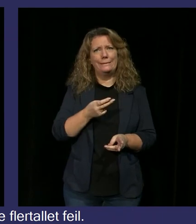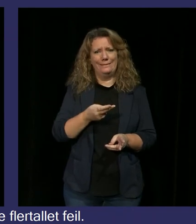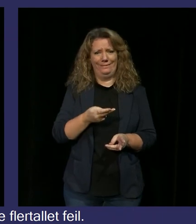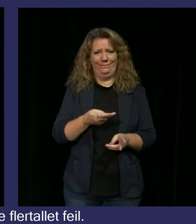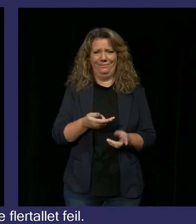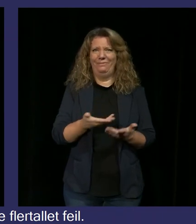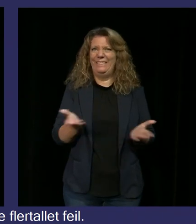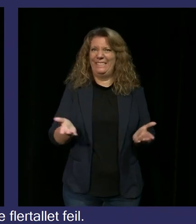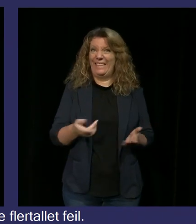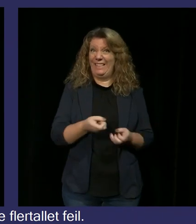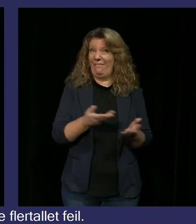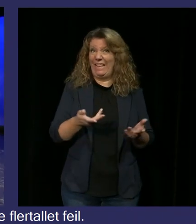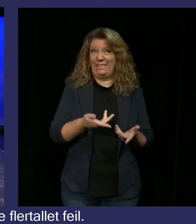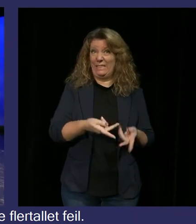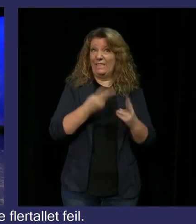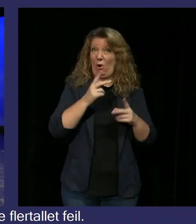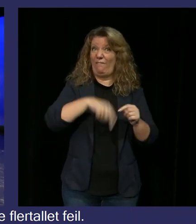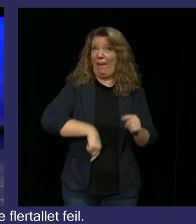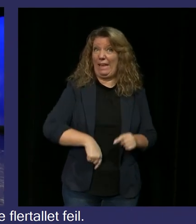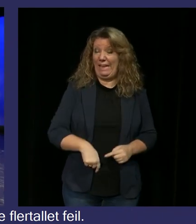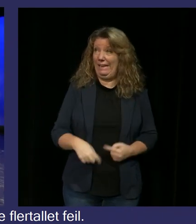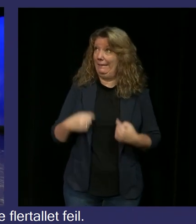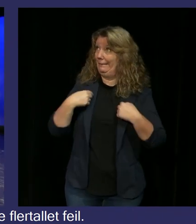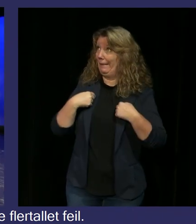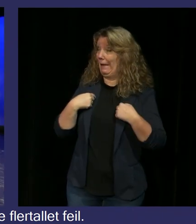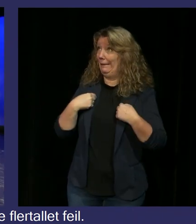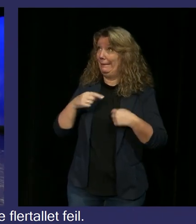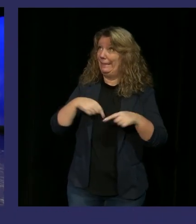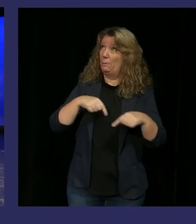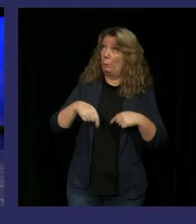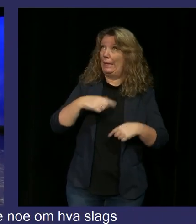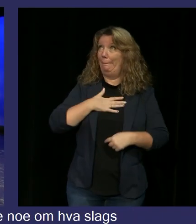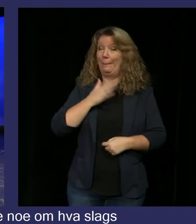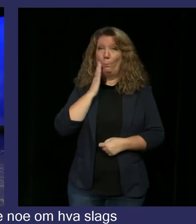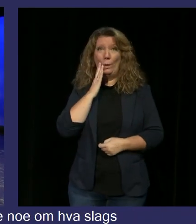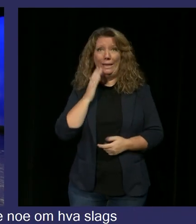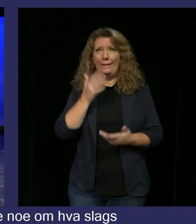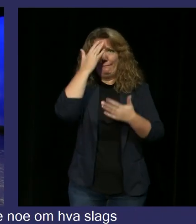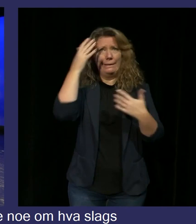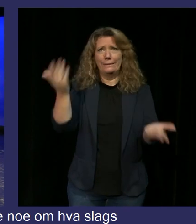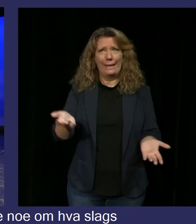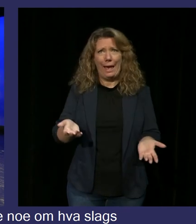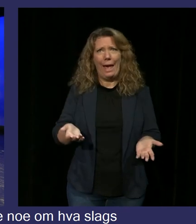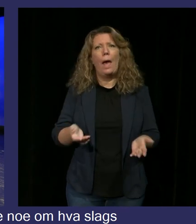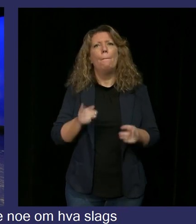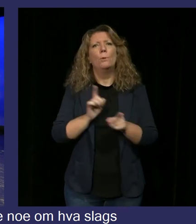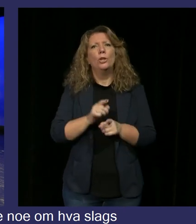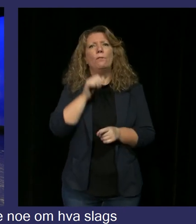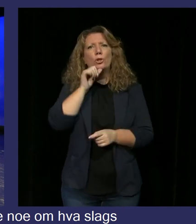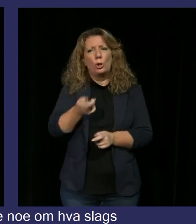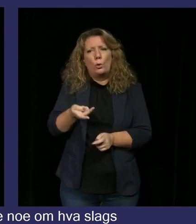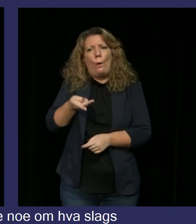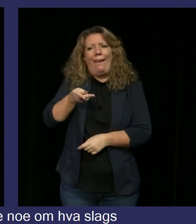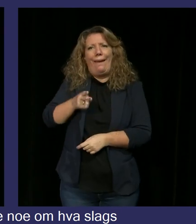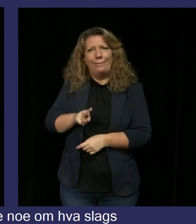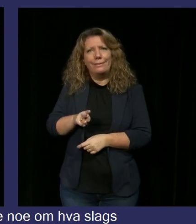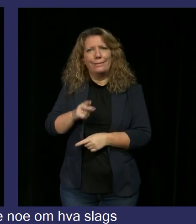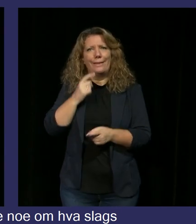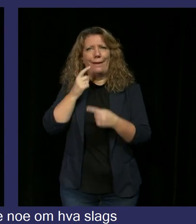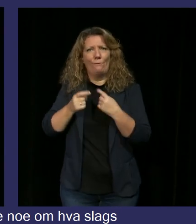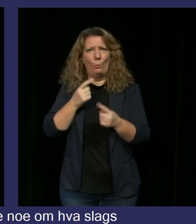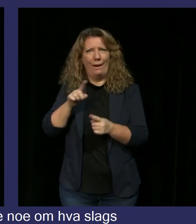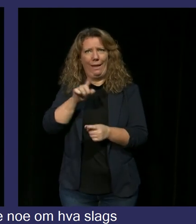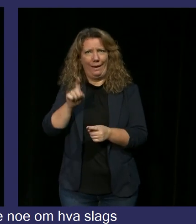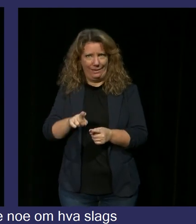feil. De visste ikke om de disponerte boligen eller ikke. Og da må vi skrive om, og det sier kanskje noe om hva